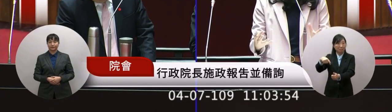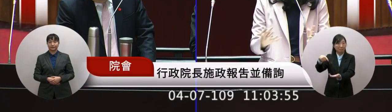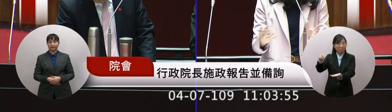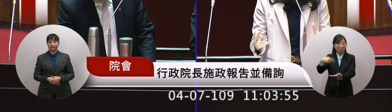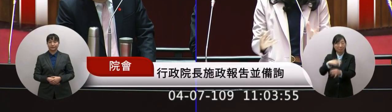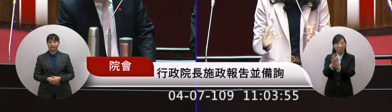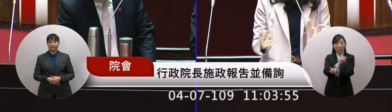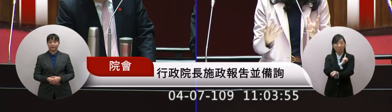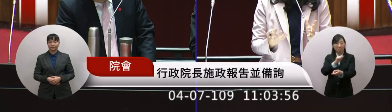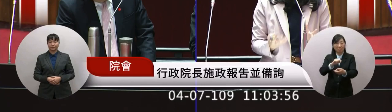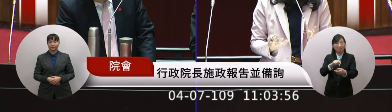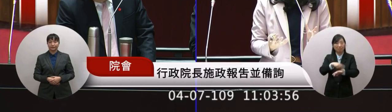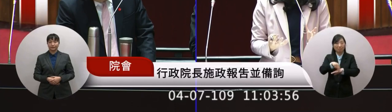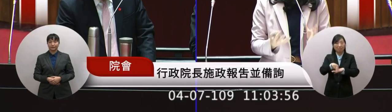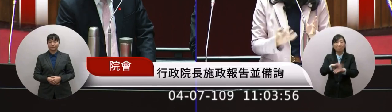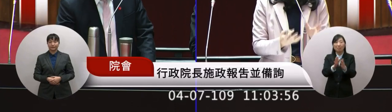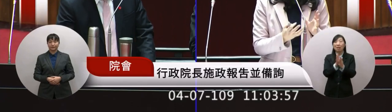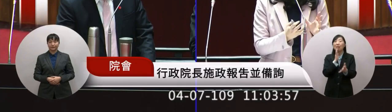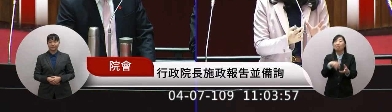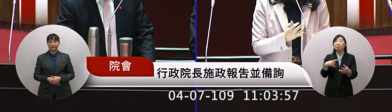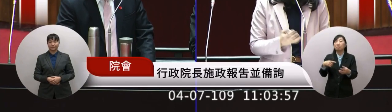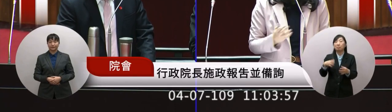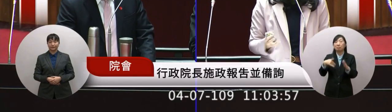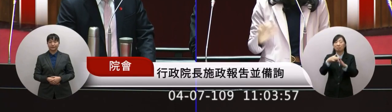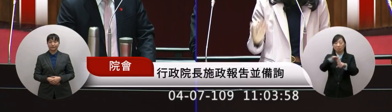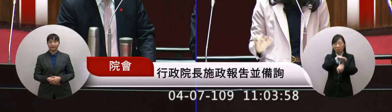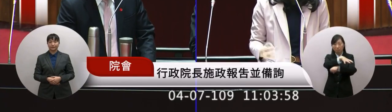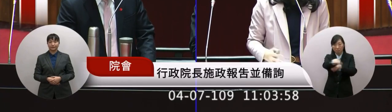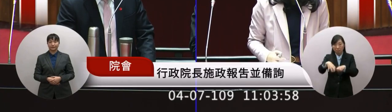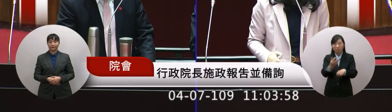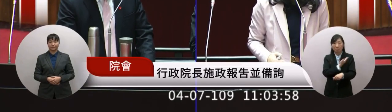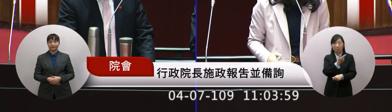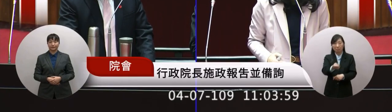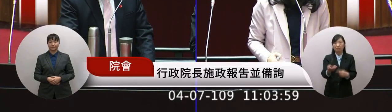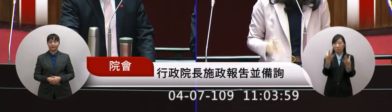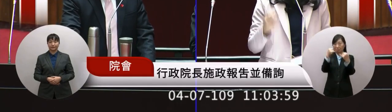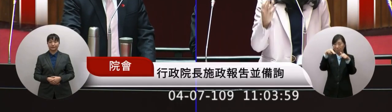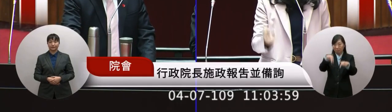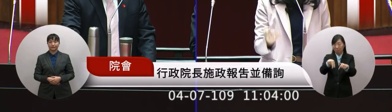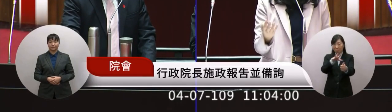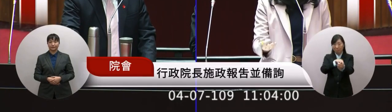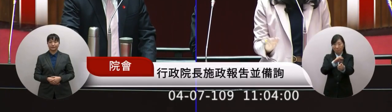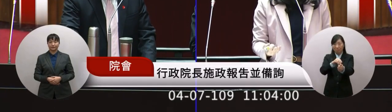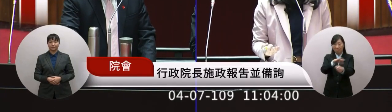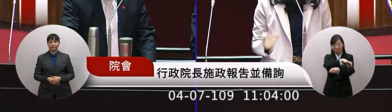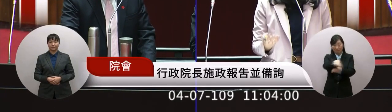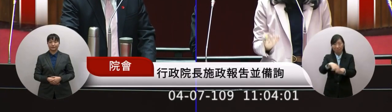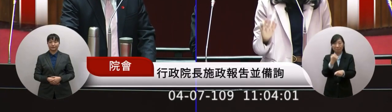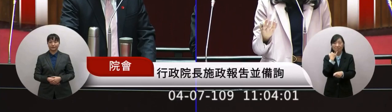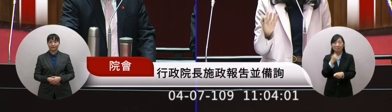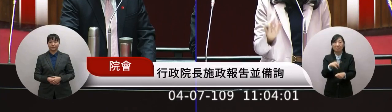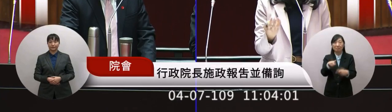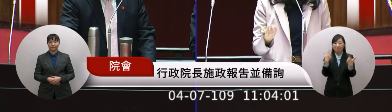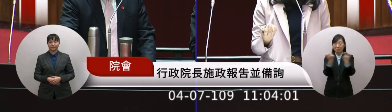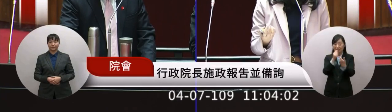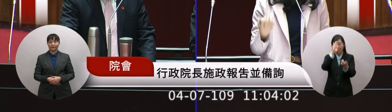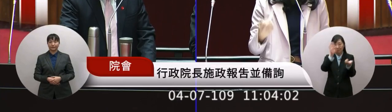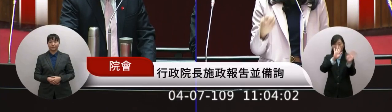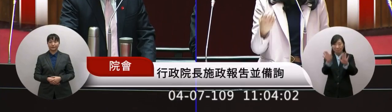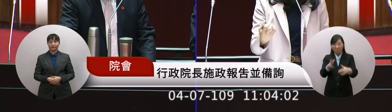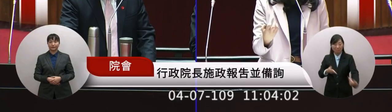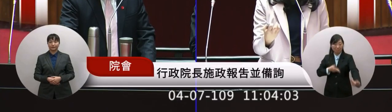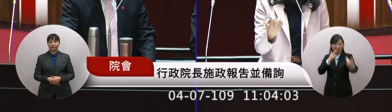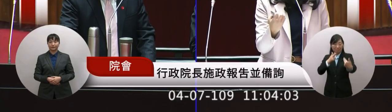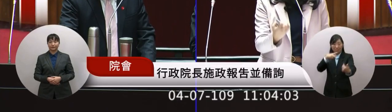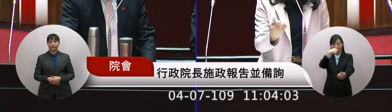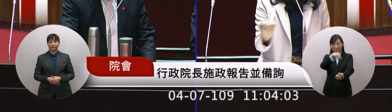更多在学校的一些教学环境上面，让他们有更多数位学习的一些空间，那刚好又搭配上疫情，其实远距教学开